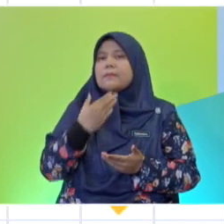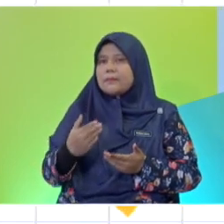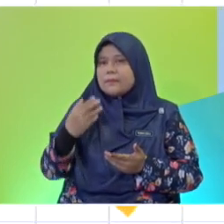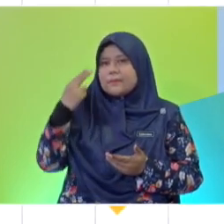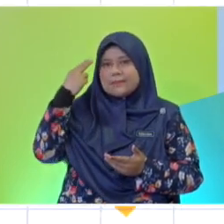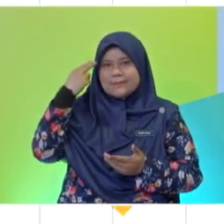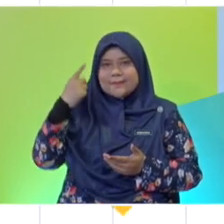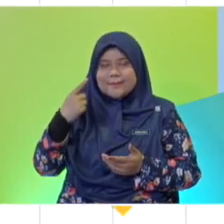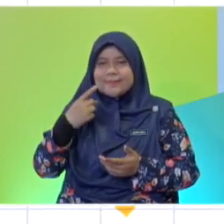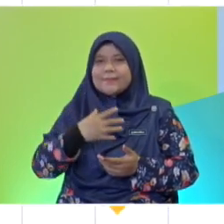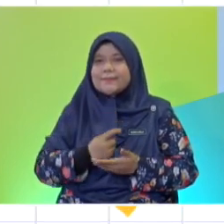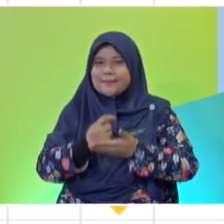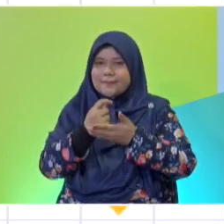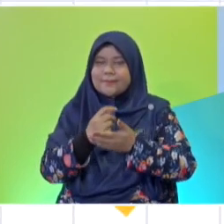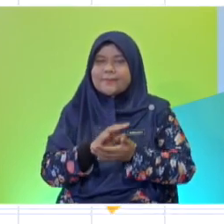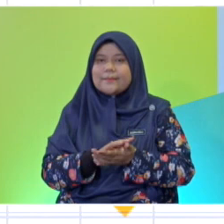saja